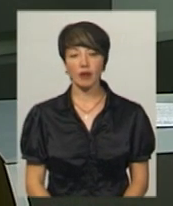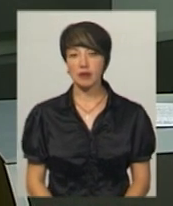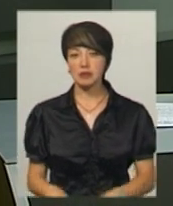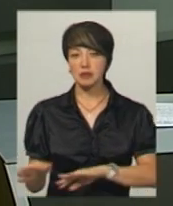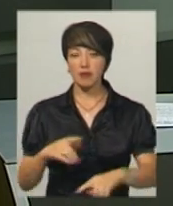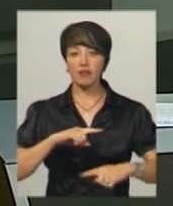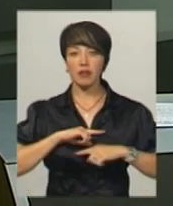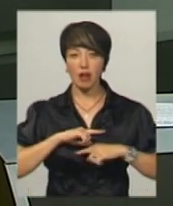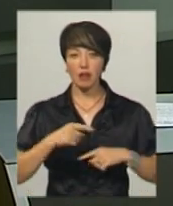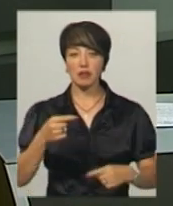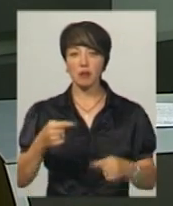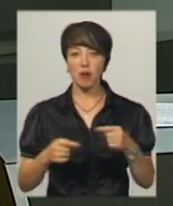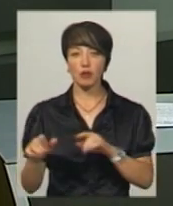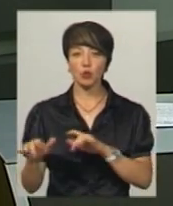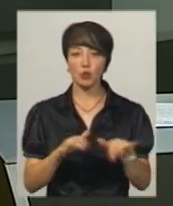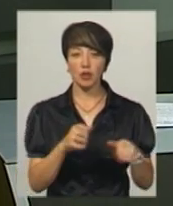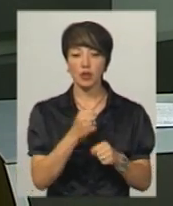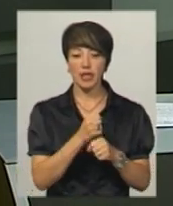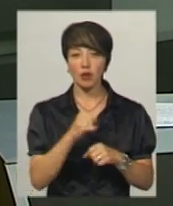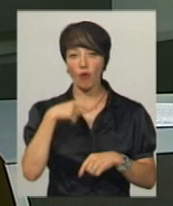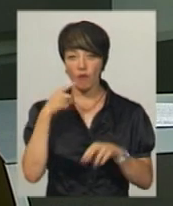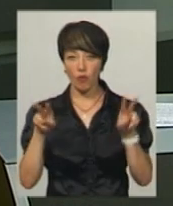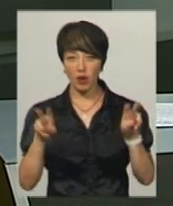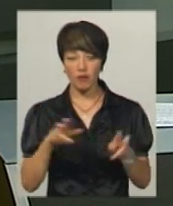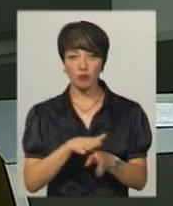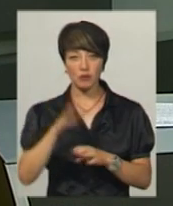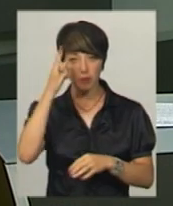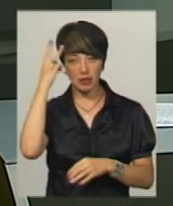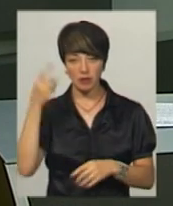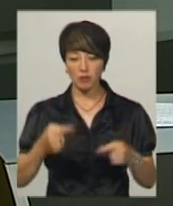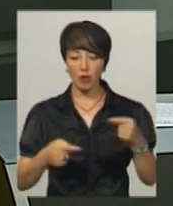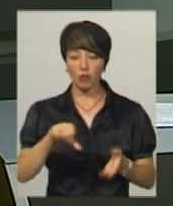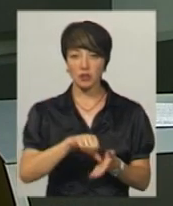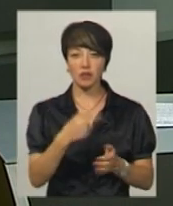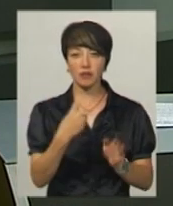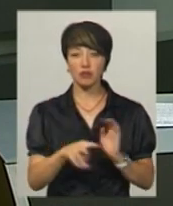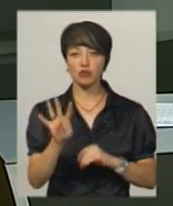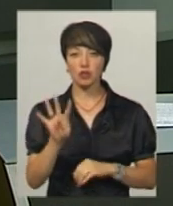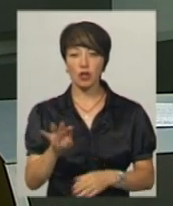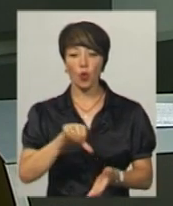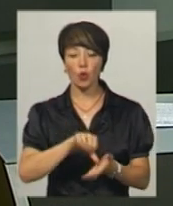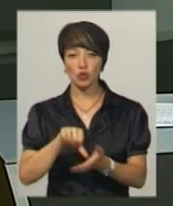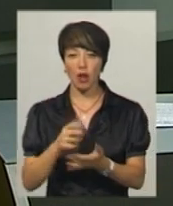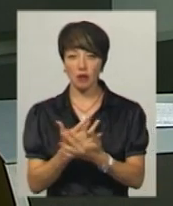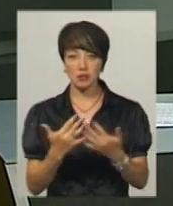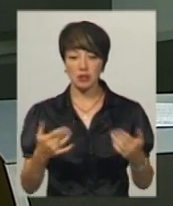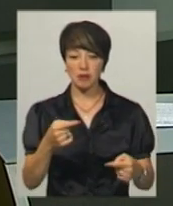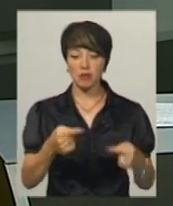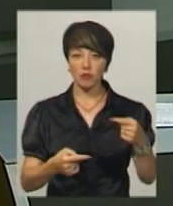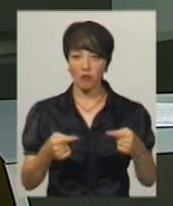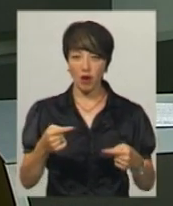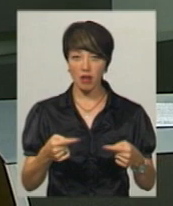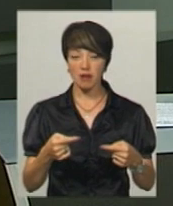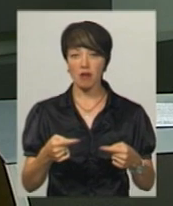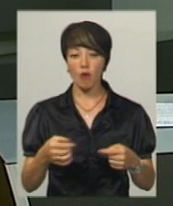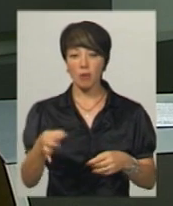Фінал дебатного турніру «Дій і говори» відбувся у Хмельницькому. У дебатах взяли участь 24 учасники. Дебатували учасники